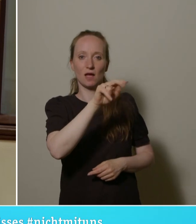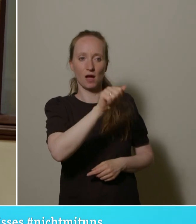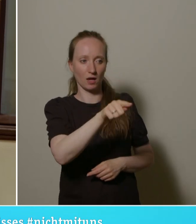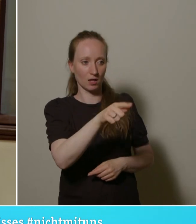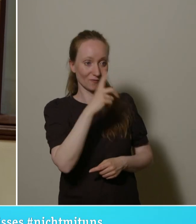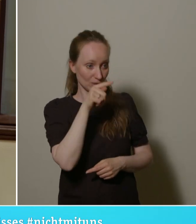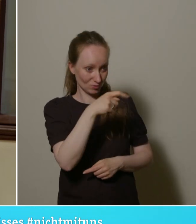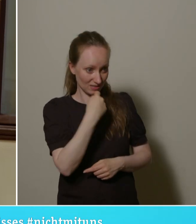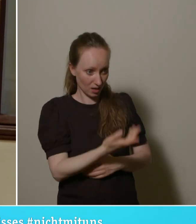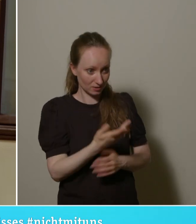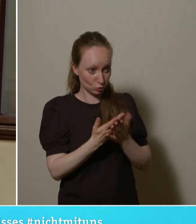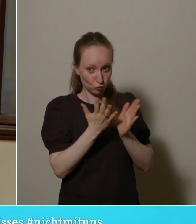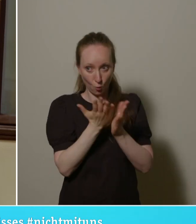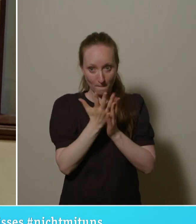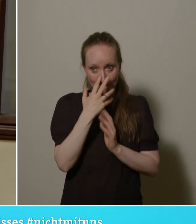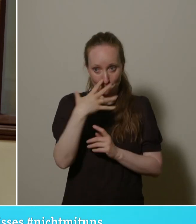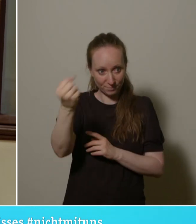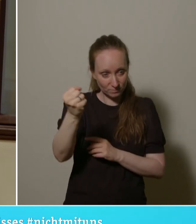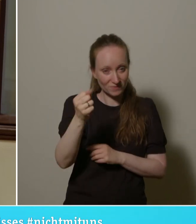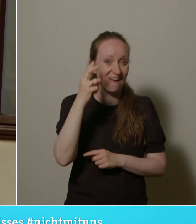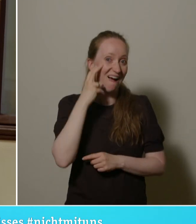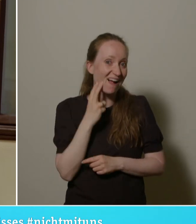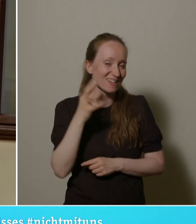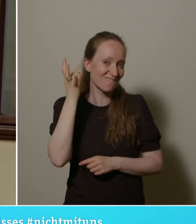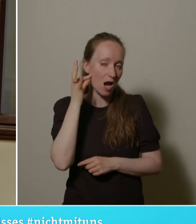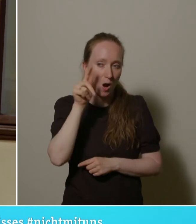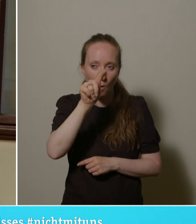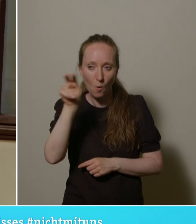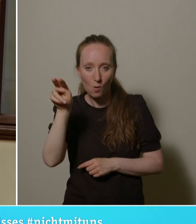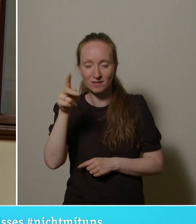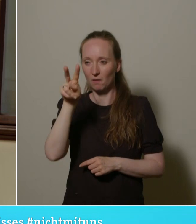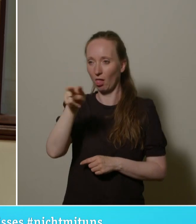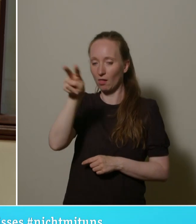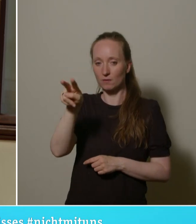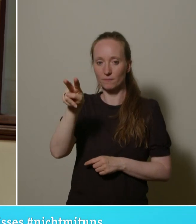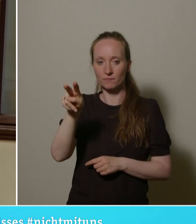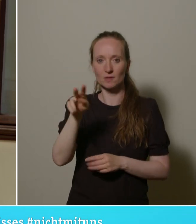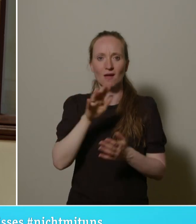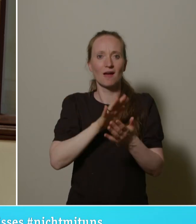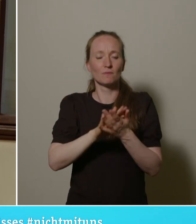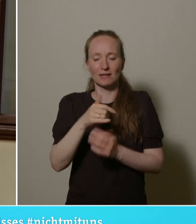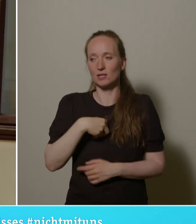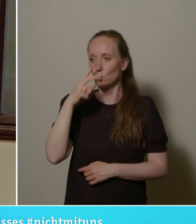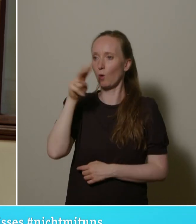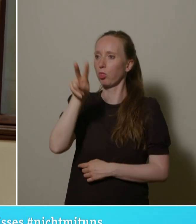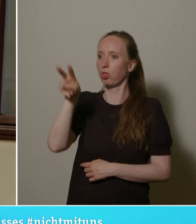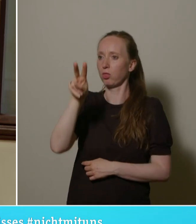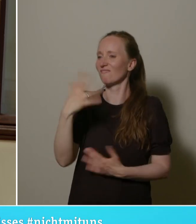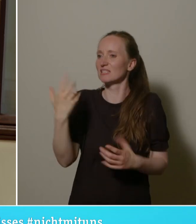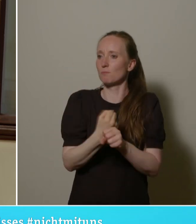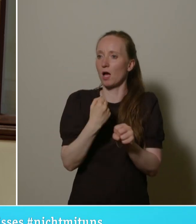da oben am Mackelstich, weil ich ja da bin, aber ich gucke den Leuten nicht zu, sondern ich nehme die Oma im Auto mit und fahre sie dann zwei Stationen